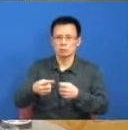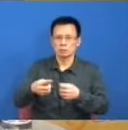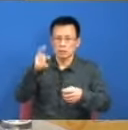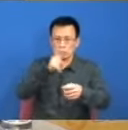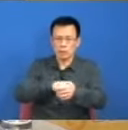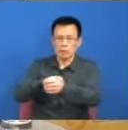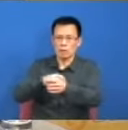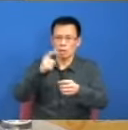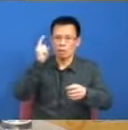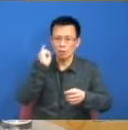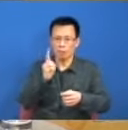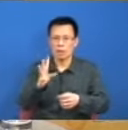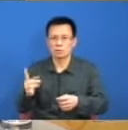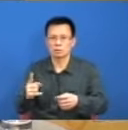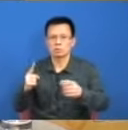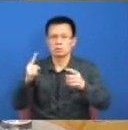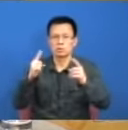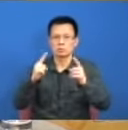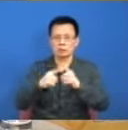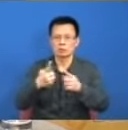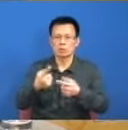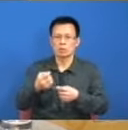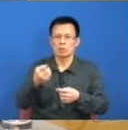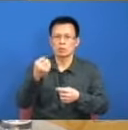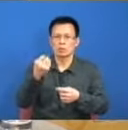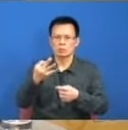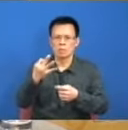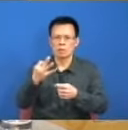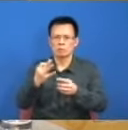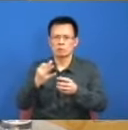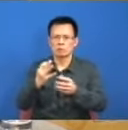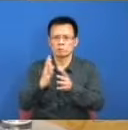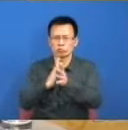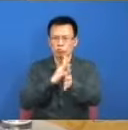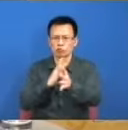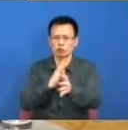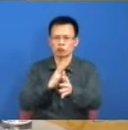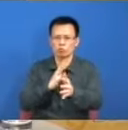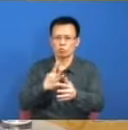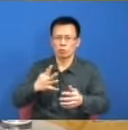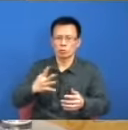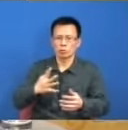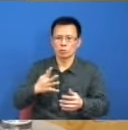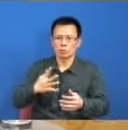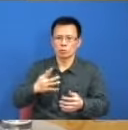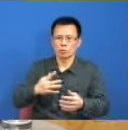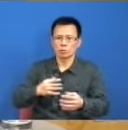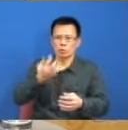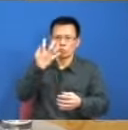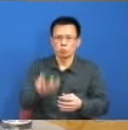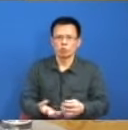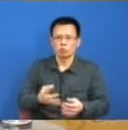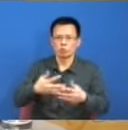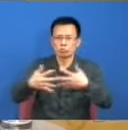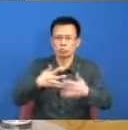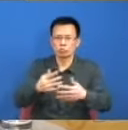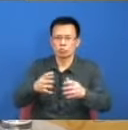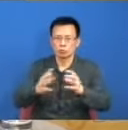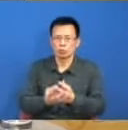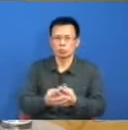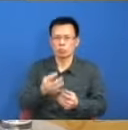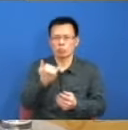得三隊嘅重案組隊，咁每隊又可能講緊係。六到七個嘅督